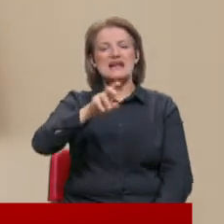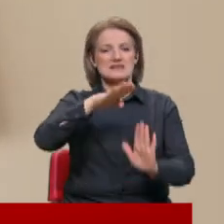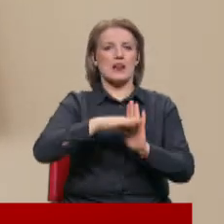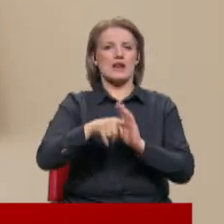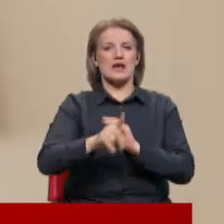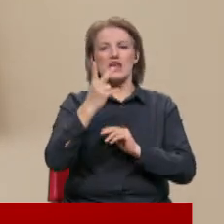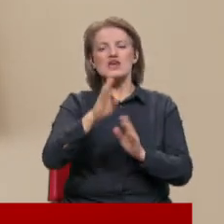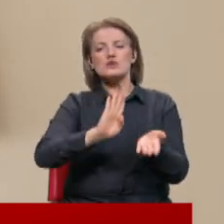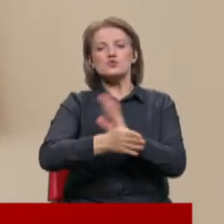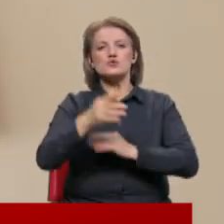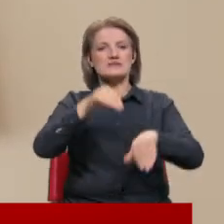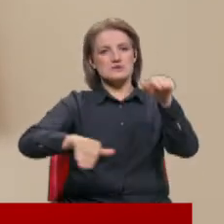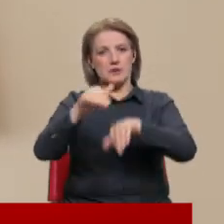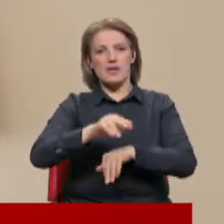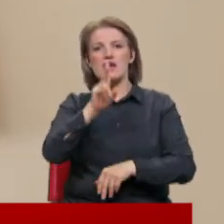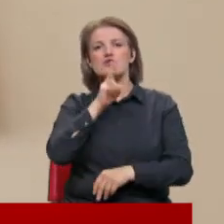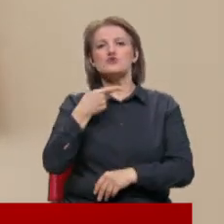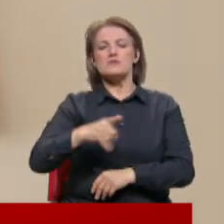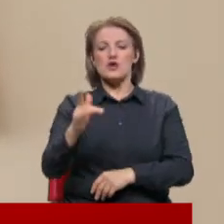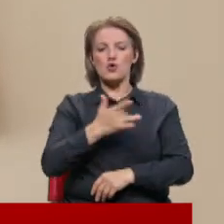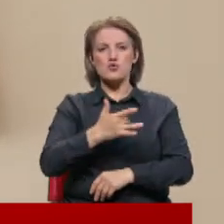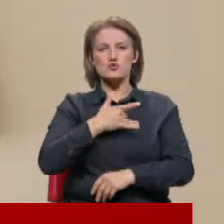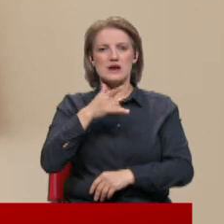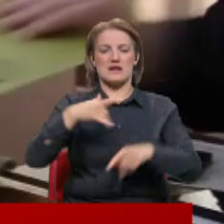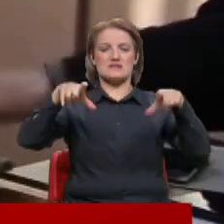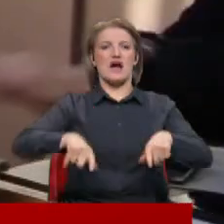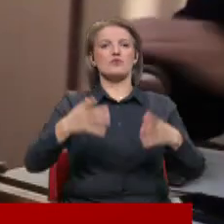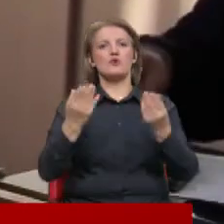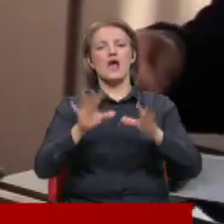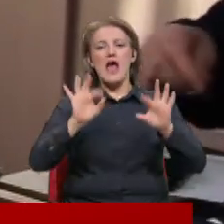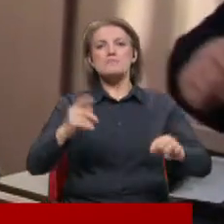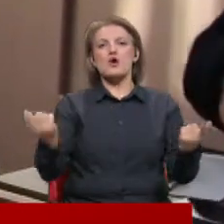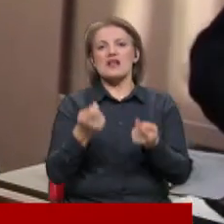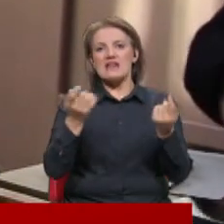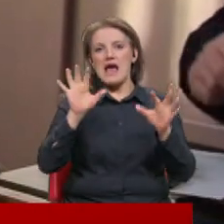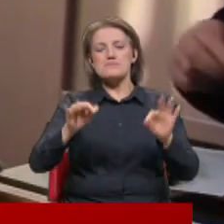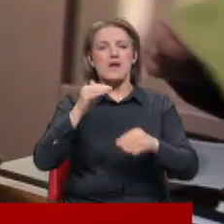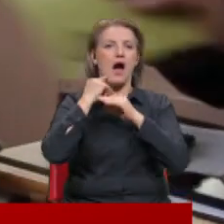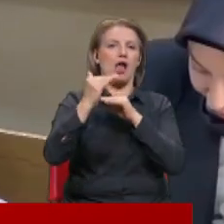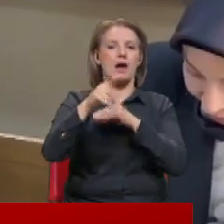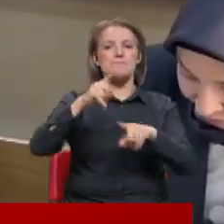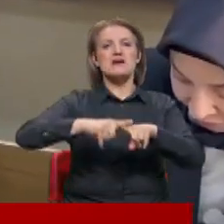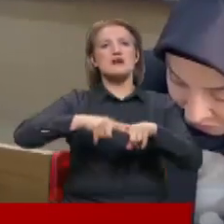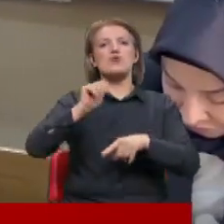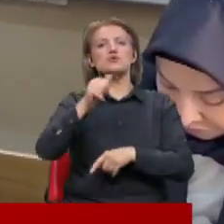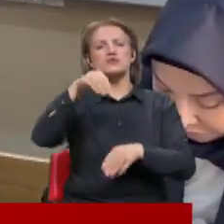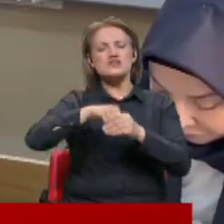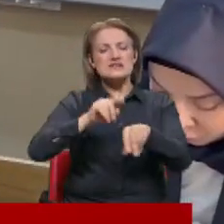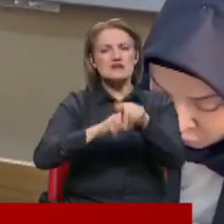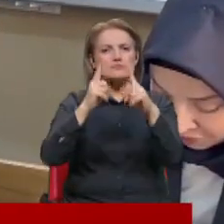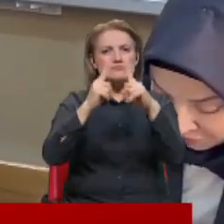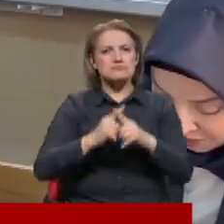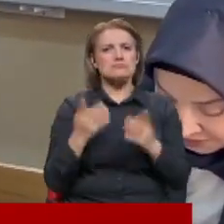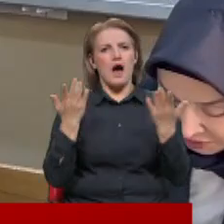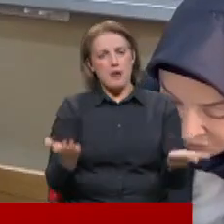genelge ikinci tur seçimlerinde de 200.000 gönüllülüğümüz ile sağda olacağız hem görevliler hem de seçmen pazar günü için saat sayıyor